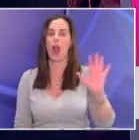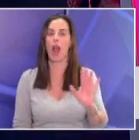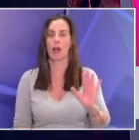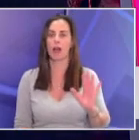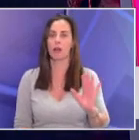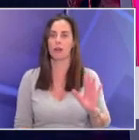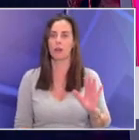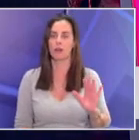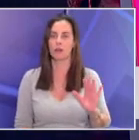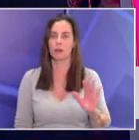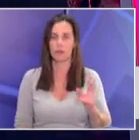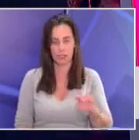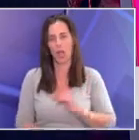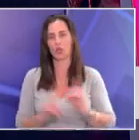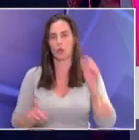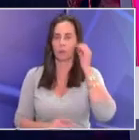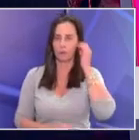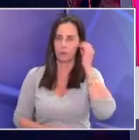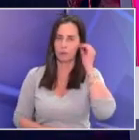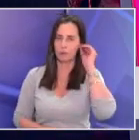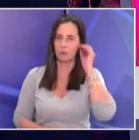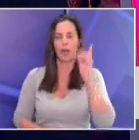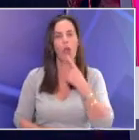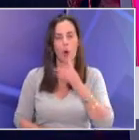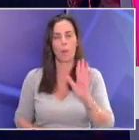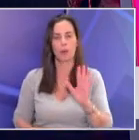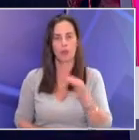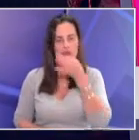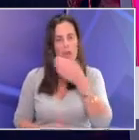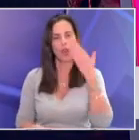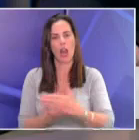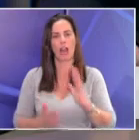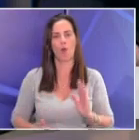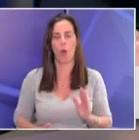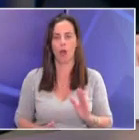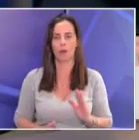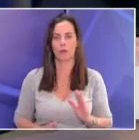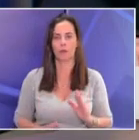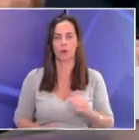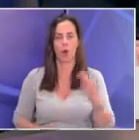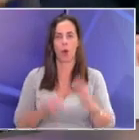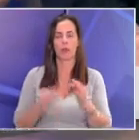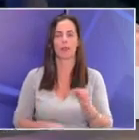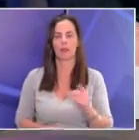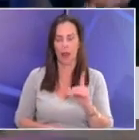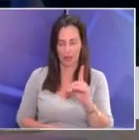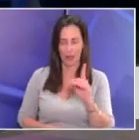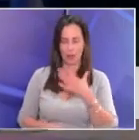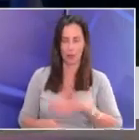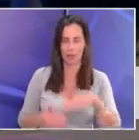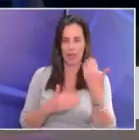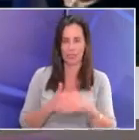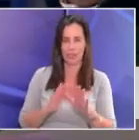עמדתה, באמת אסון. זה מה שאסור. אני רק אומר, שאלה של גבולות הדיון. עורכת הדין דינה זילבר. אני רגע מסיים